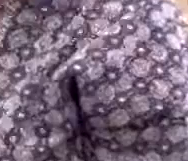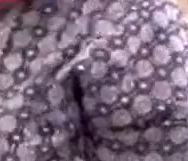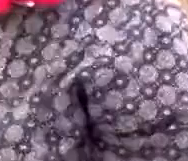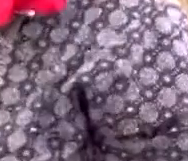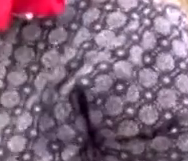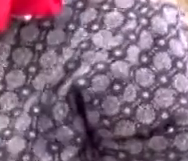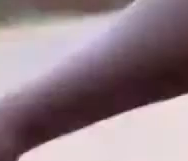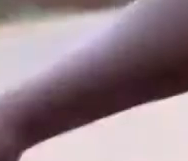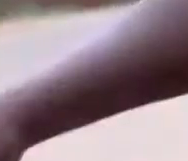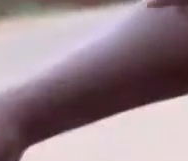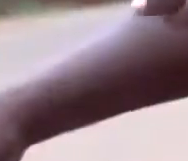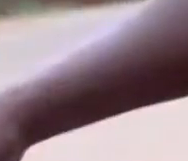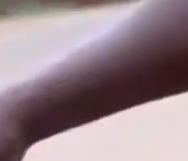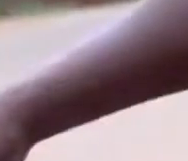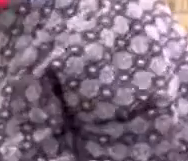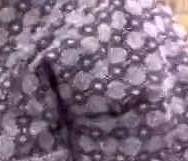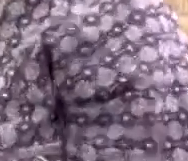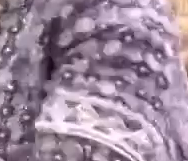unique bidder.